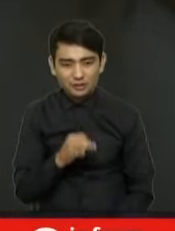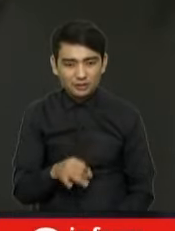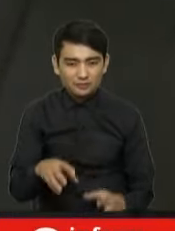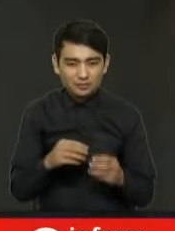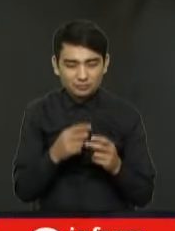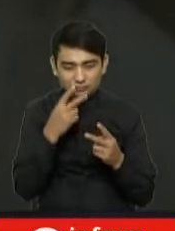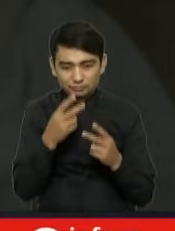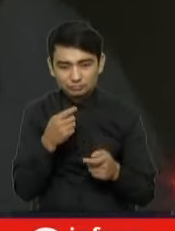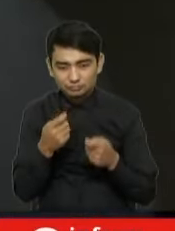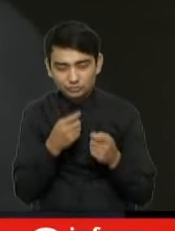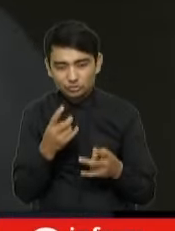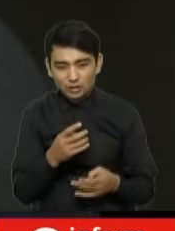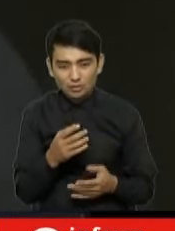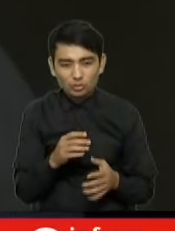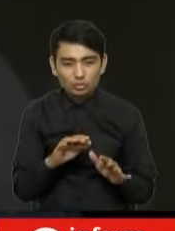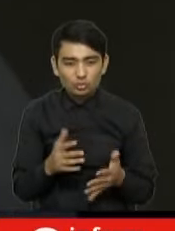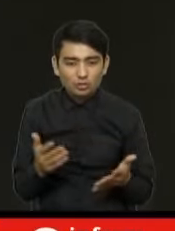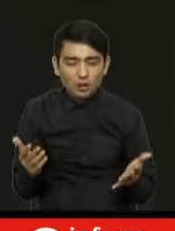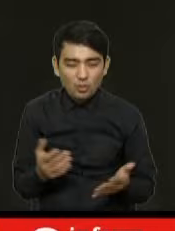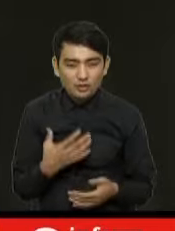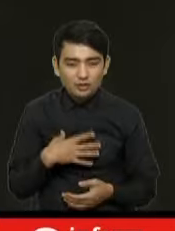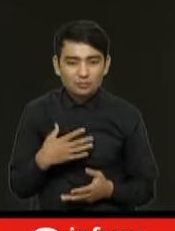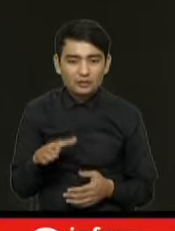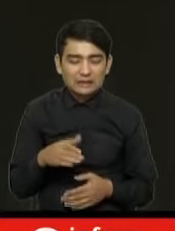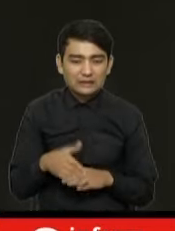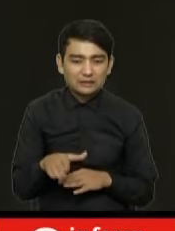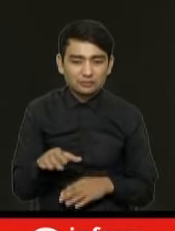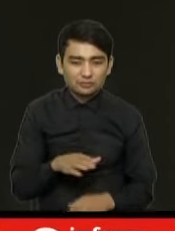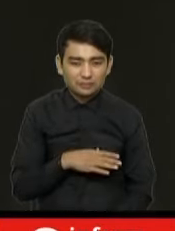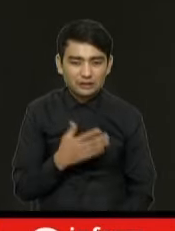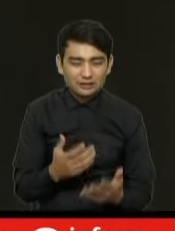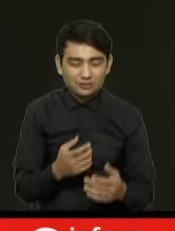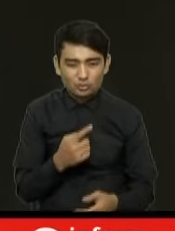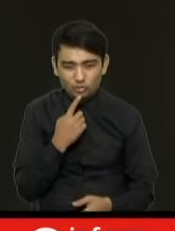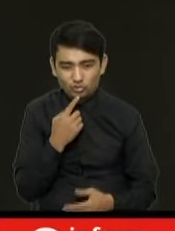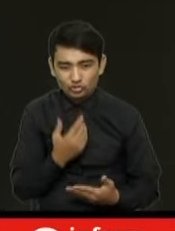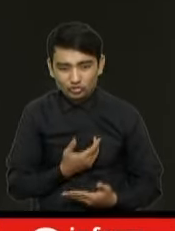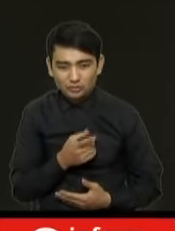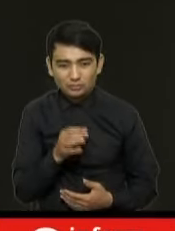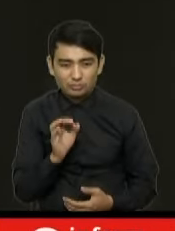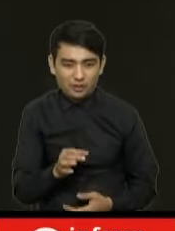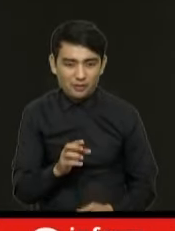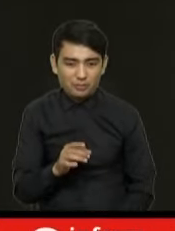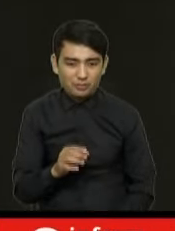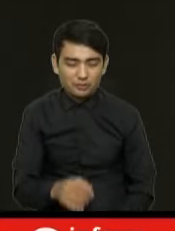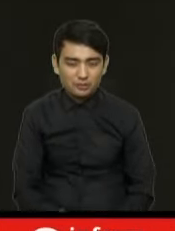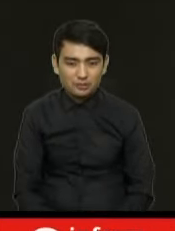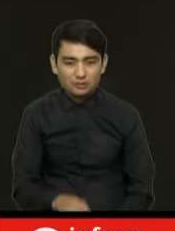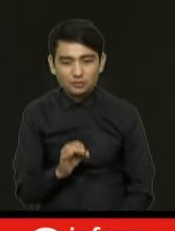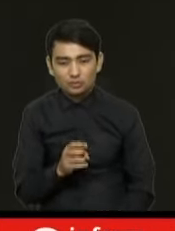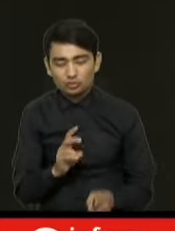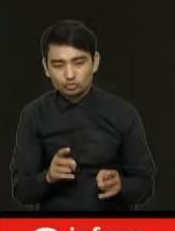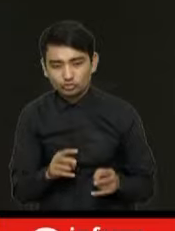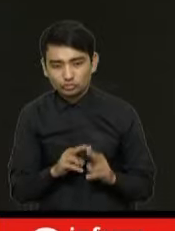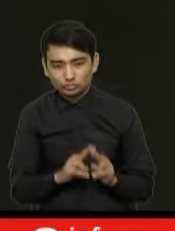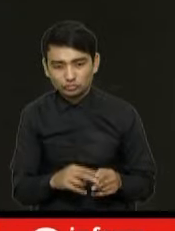керек, қандай жағдаймен деген сияқты. Если совсем малообеспеченный, то это правильно было бы. Нужда их заставляет, они